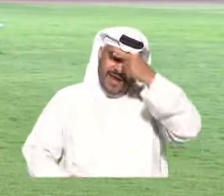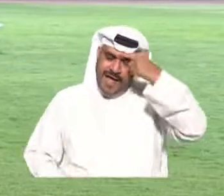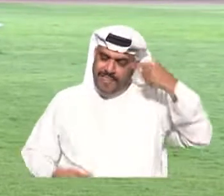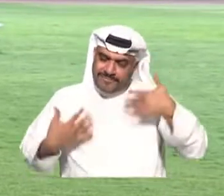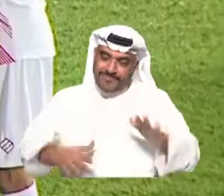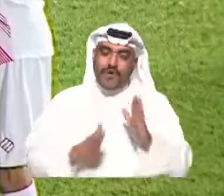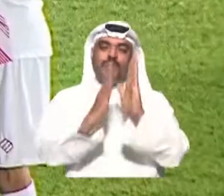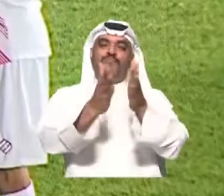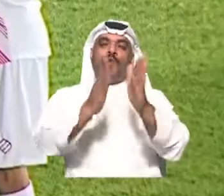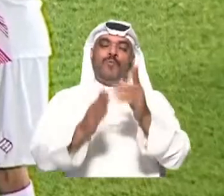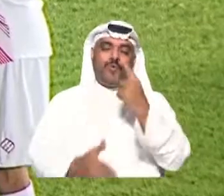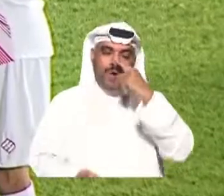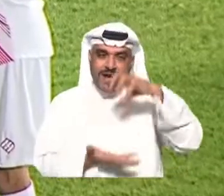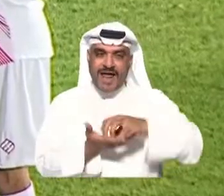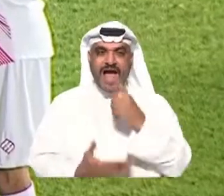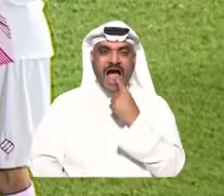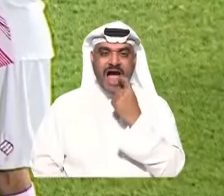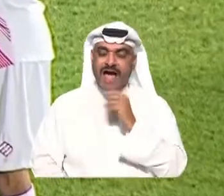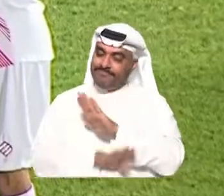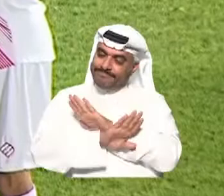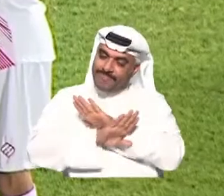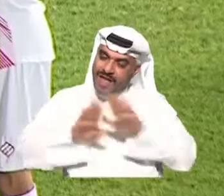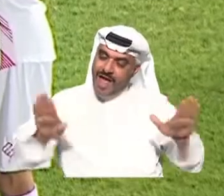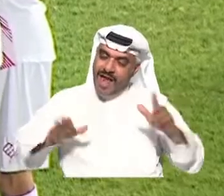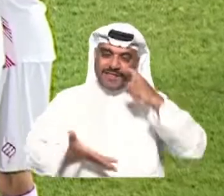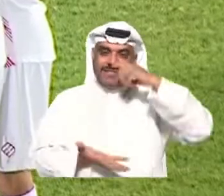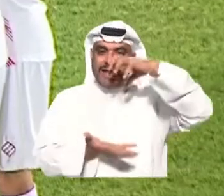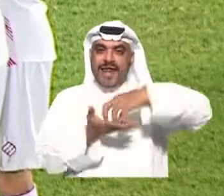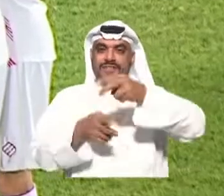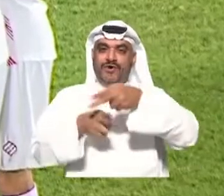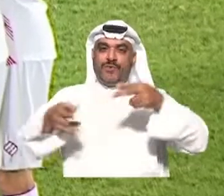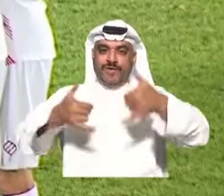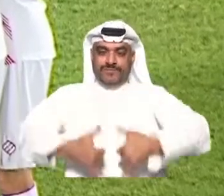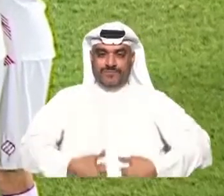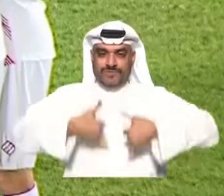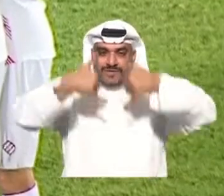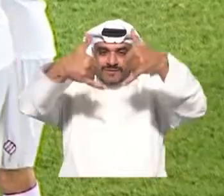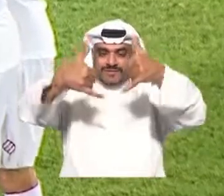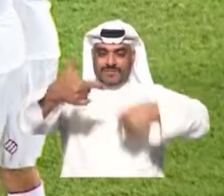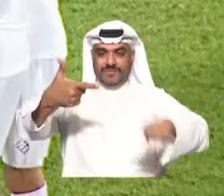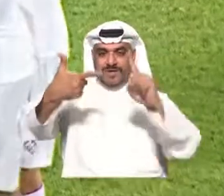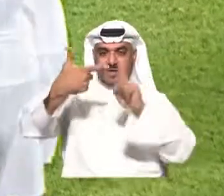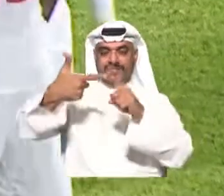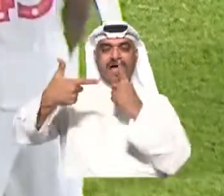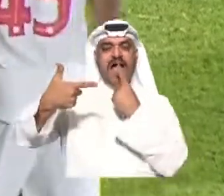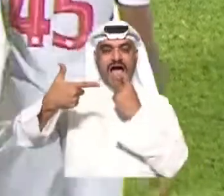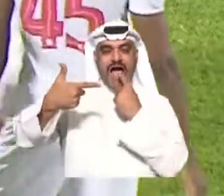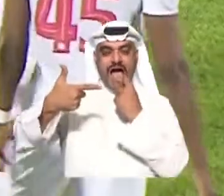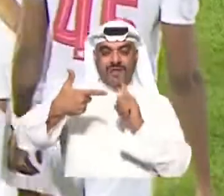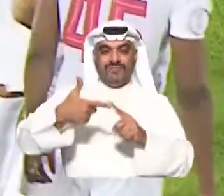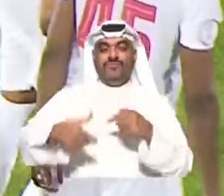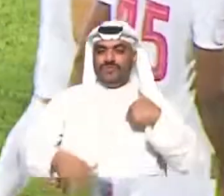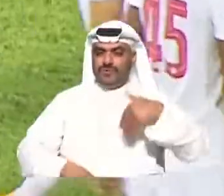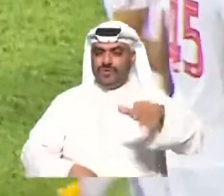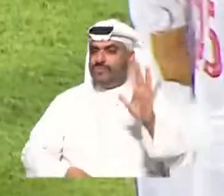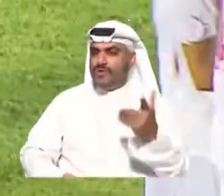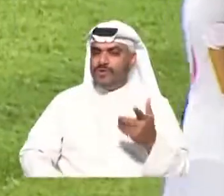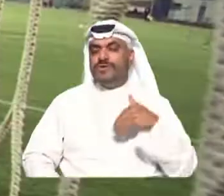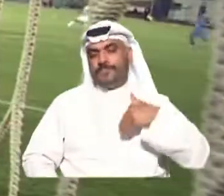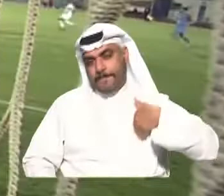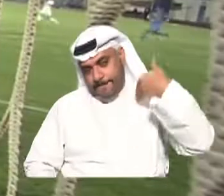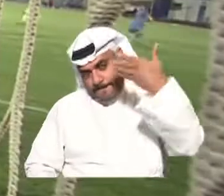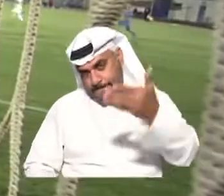النادي القادسية. إذن حسم الأمر، الكويت بطلا والقادسية وصيفا، والتتويج الرسمي سيكون بالجولة